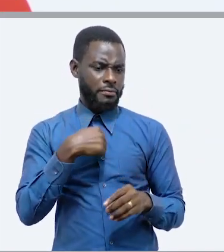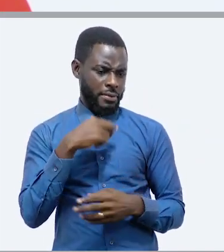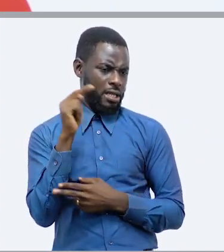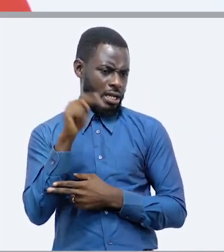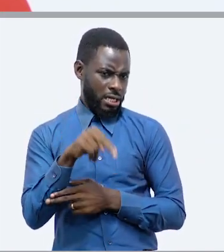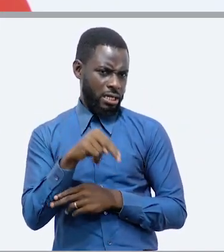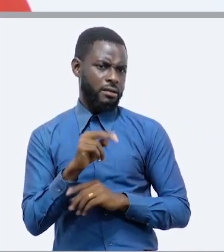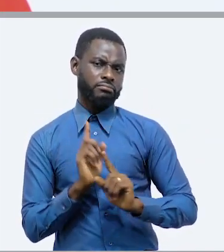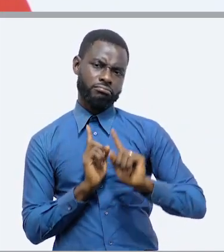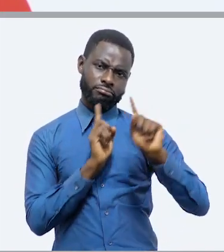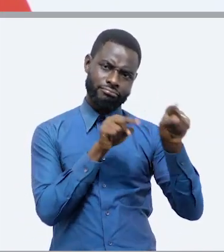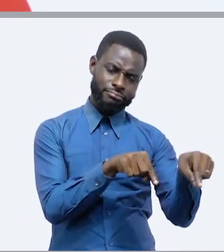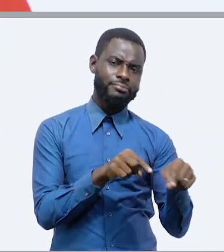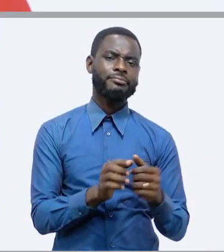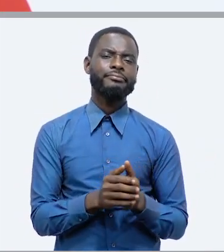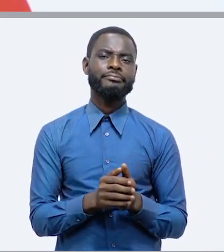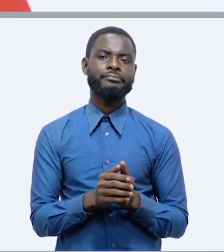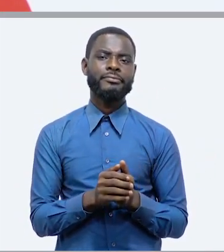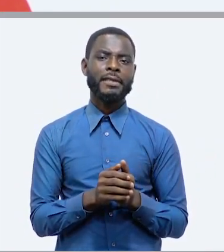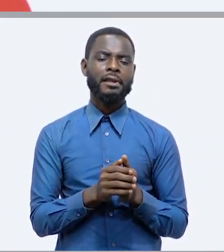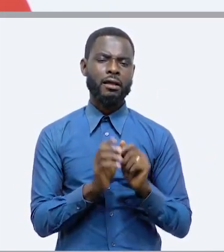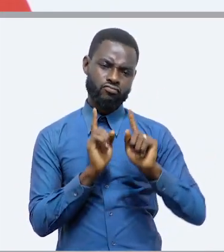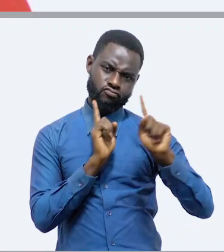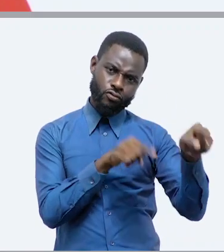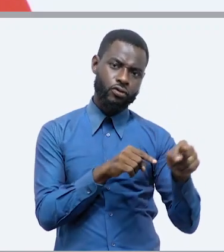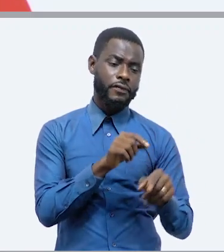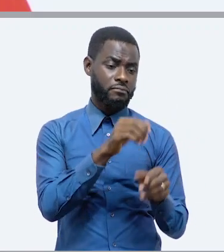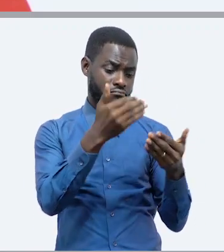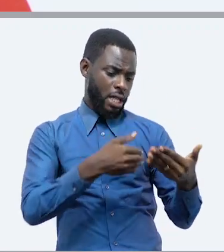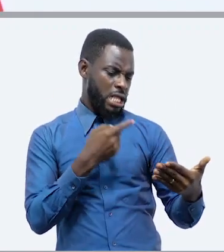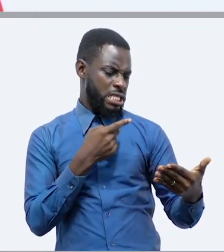ni namu, ke ota omo ni abamliye abo.